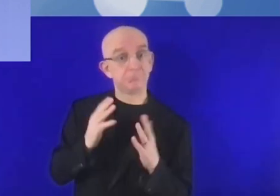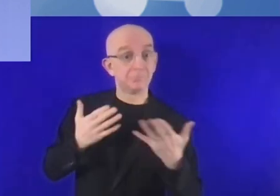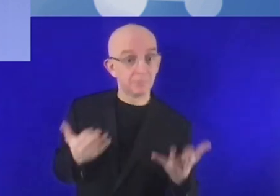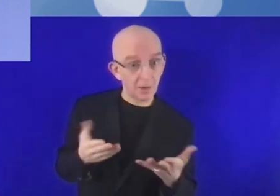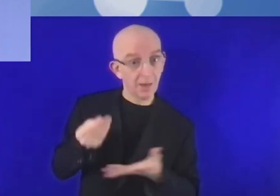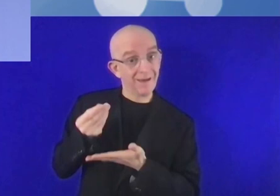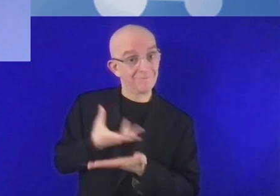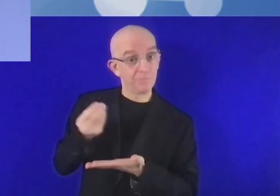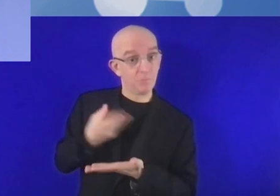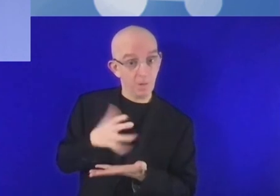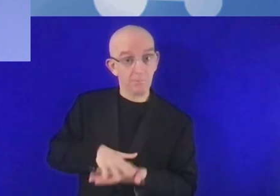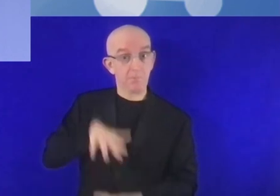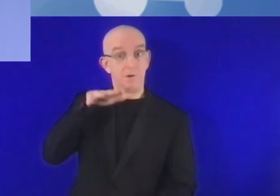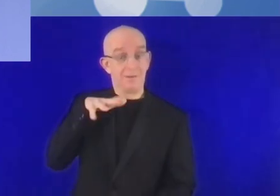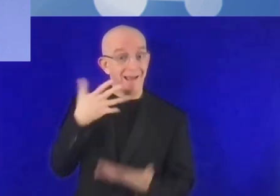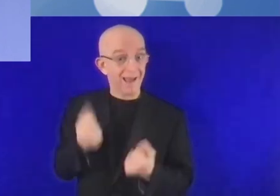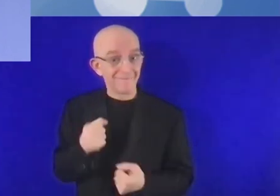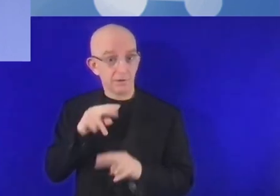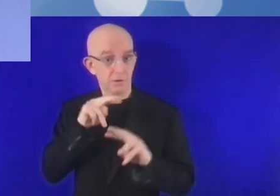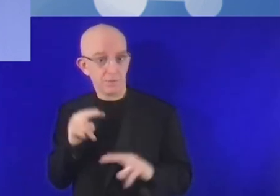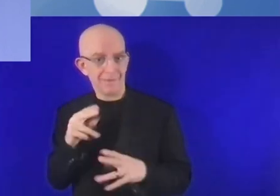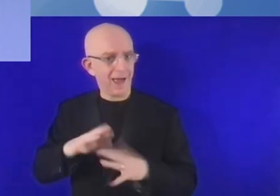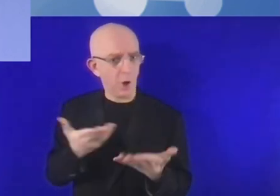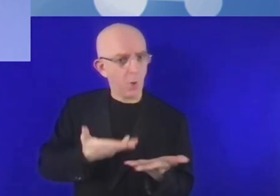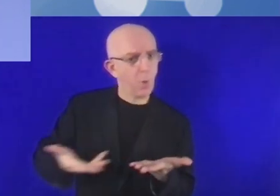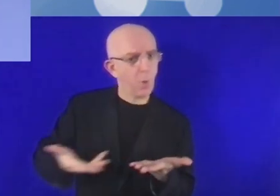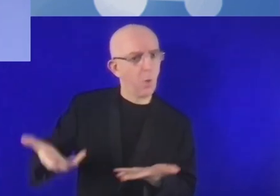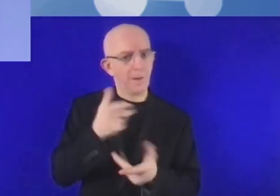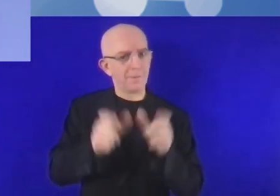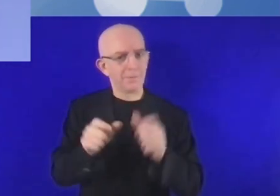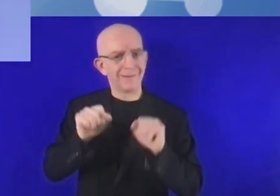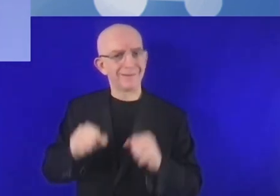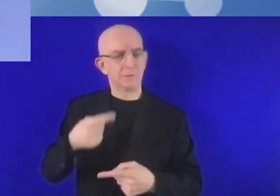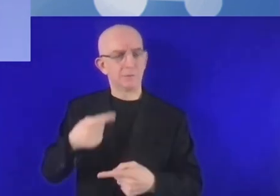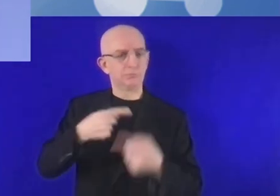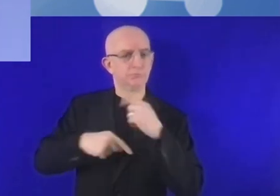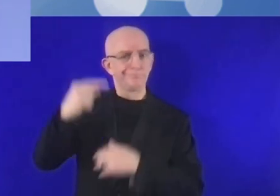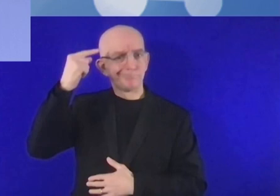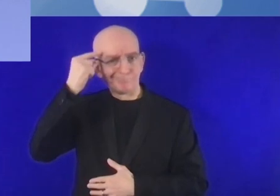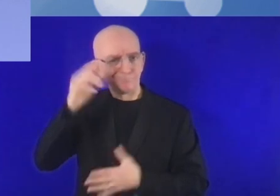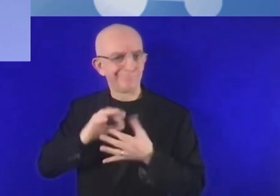tę wrażliwość, która pozwoli im świadomie dostrzegać różnice w jakości.